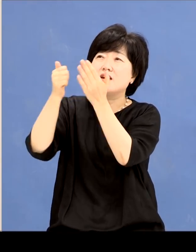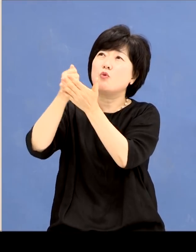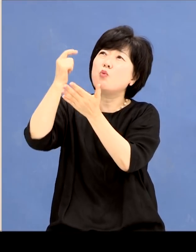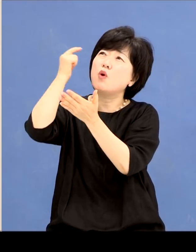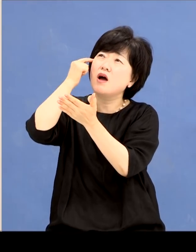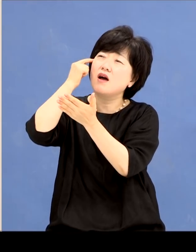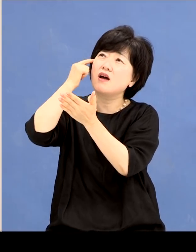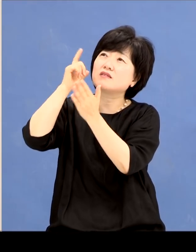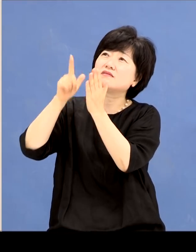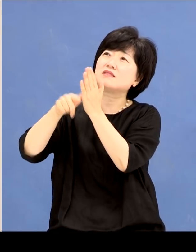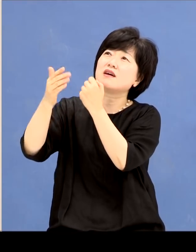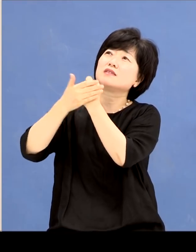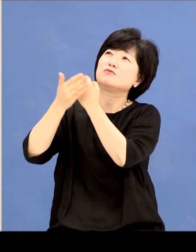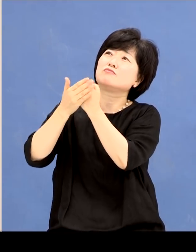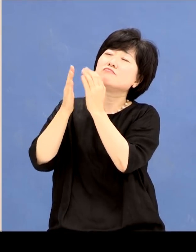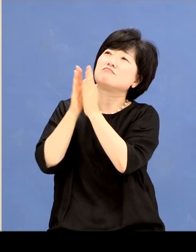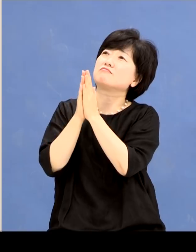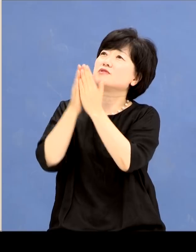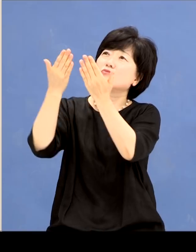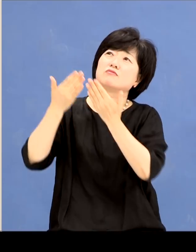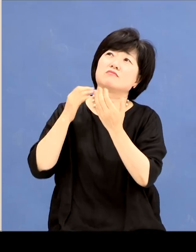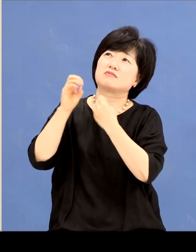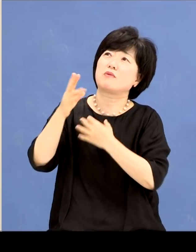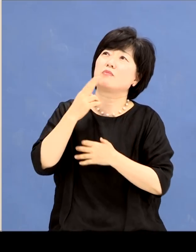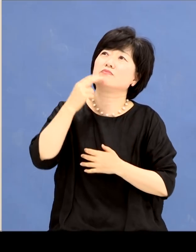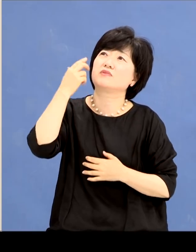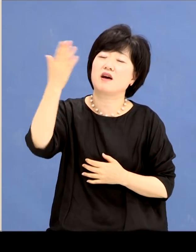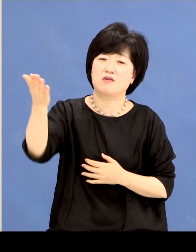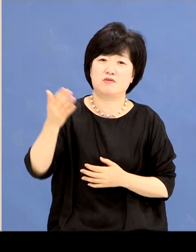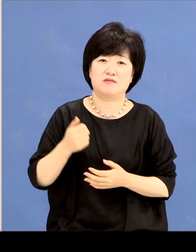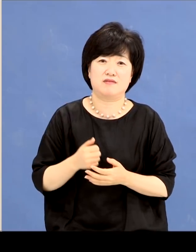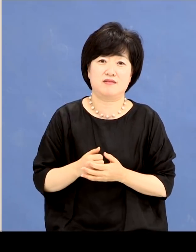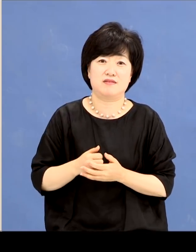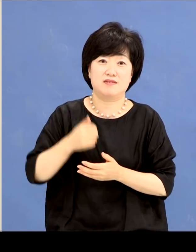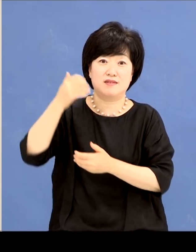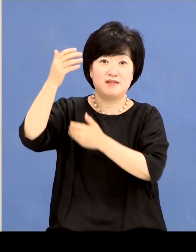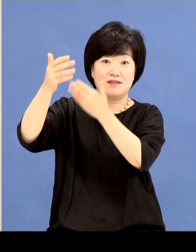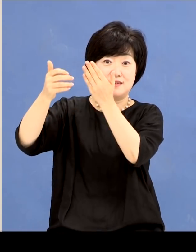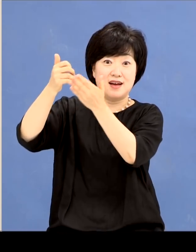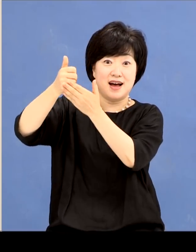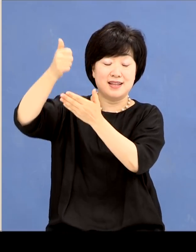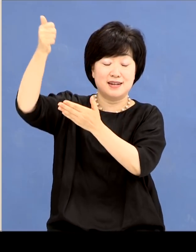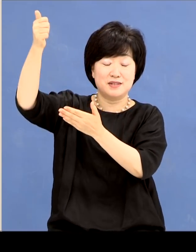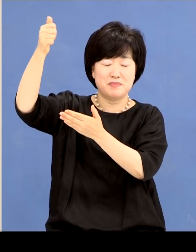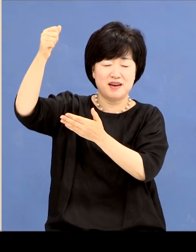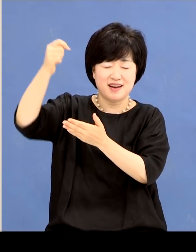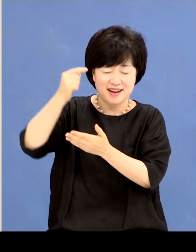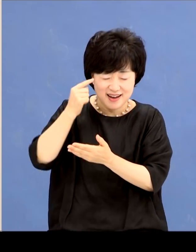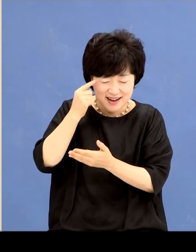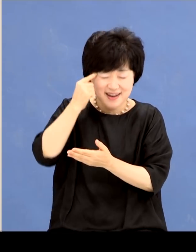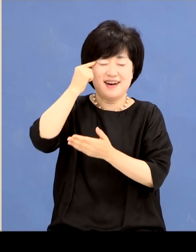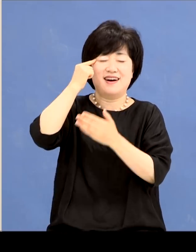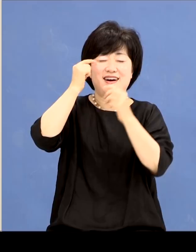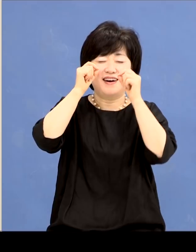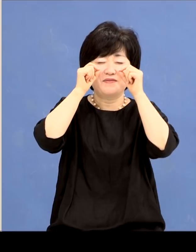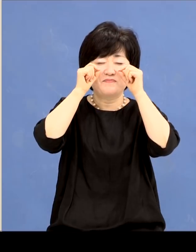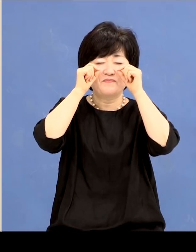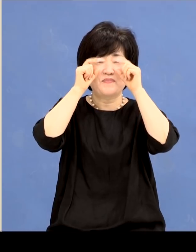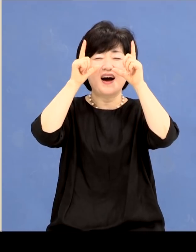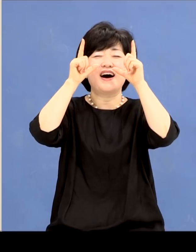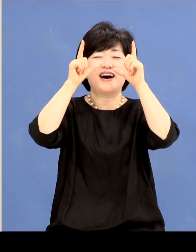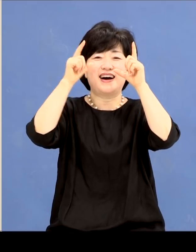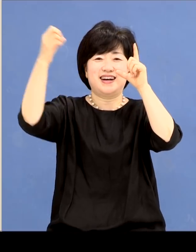그때는 한 번도 제 기도에 응답해 주시지 않으셨나요? 그랬더니 하나님께서 눈을 딱 뜨게 하시는데 네.